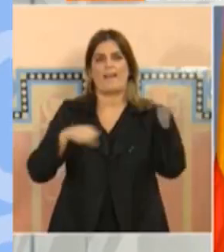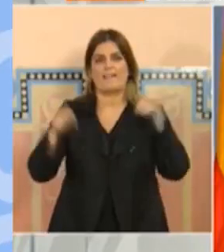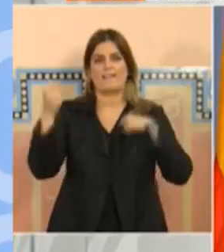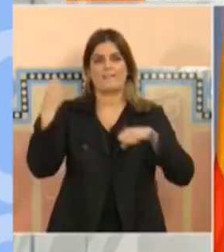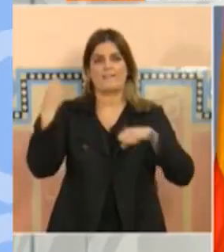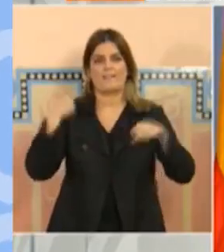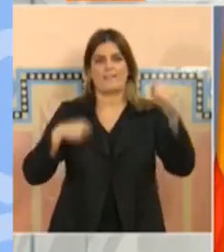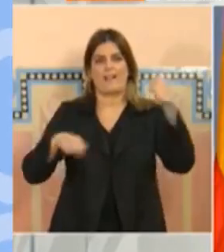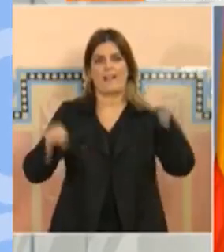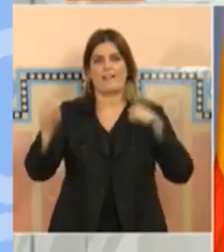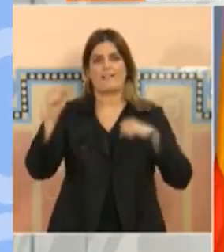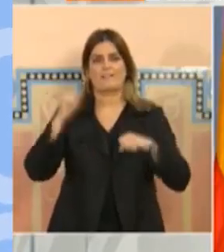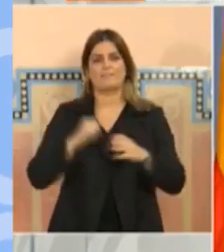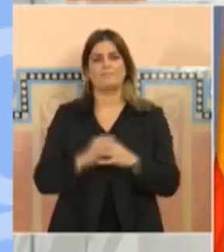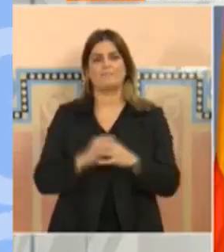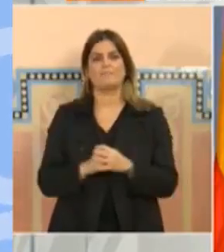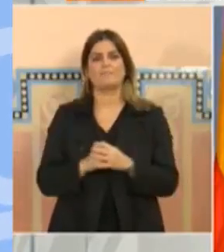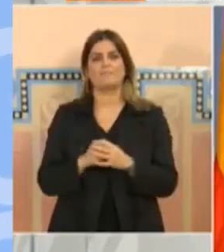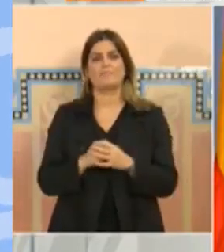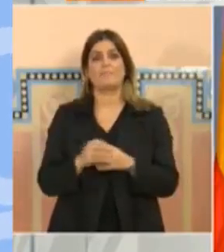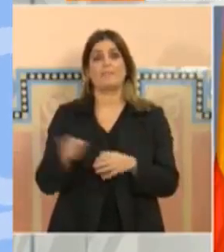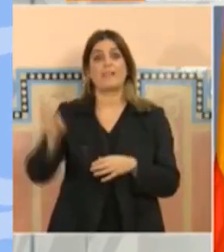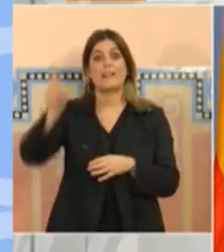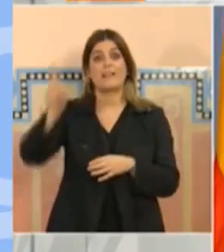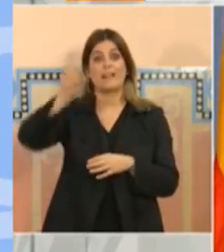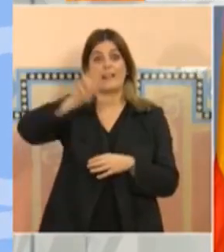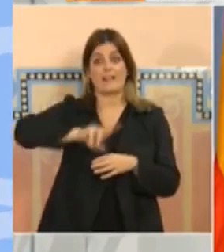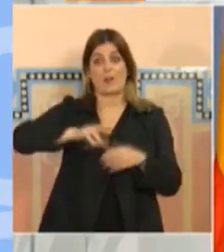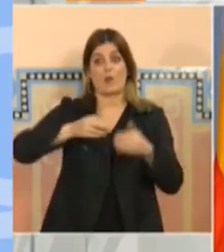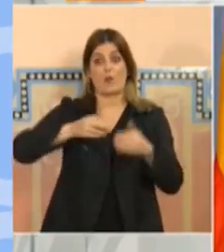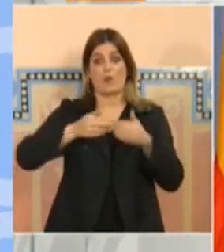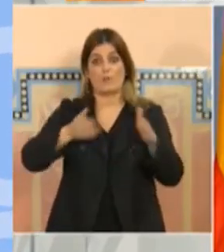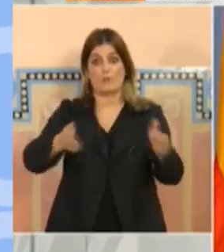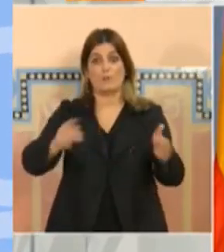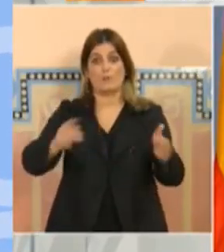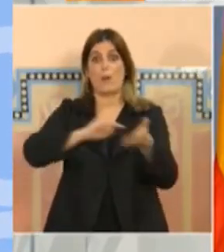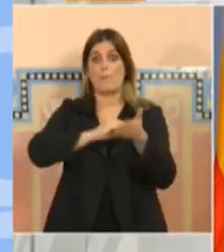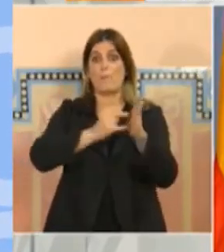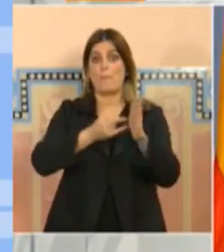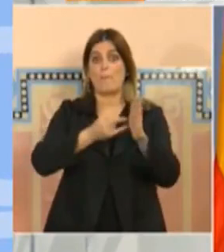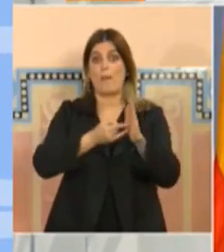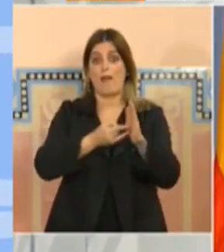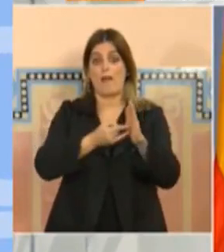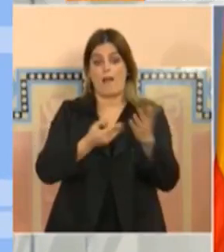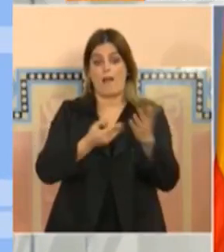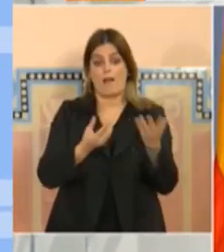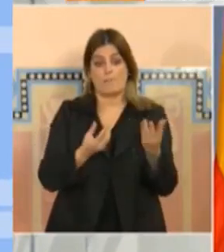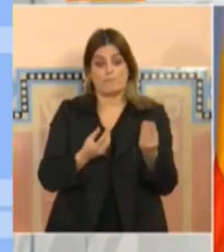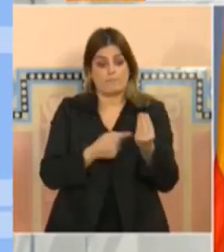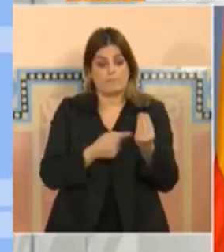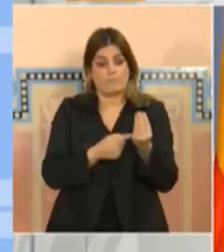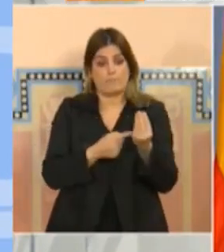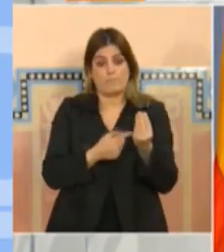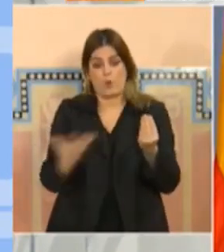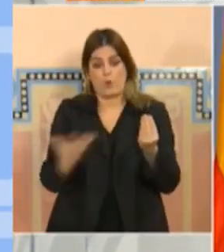està responent a aquestes crides en els diferents municipis que els hem encetat i que serveixen, doncs, per